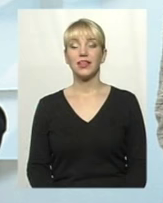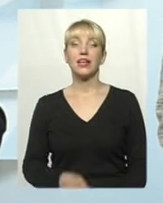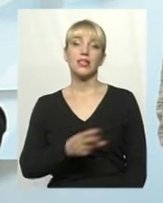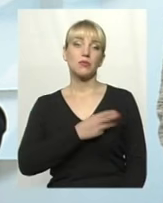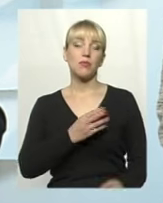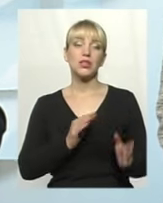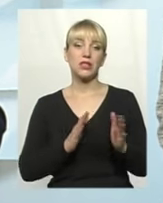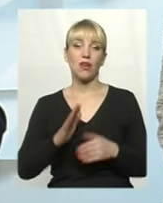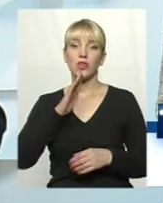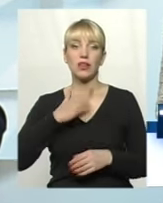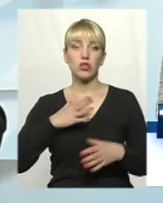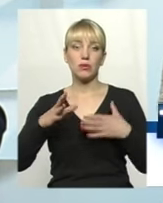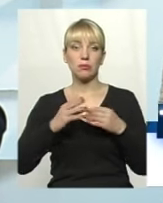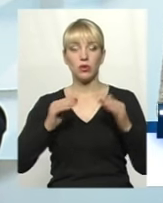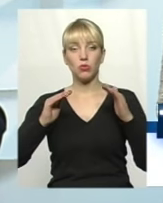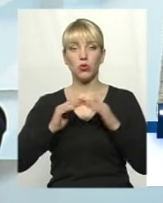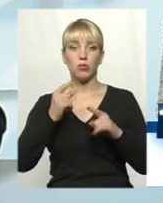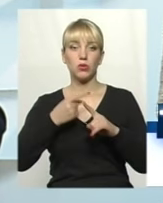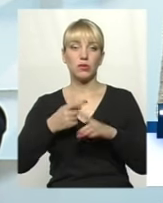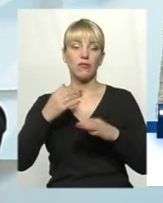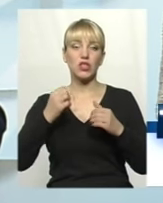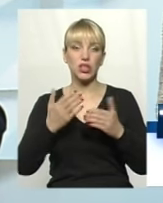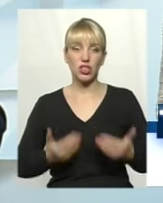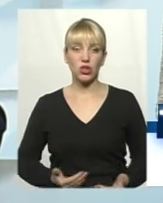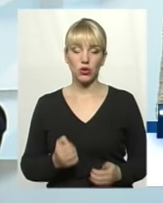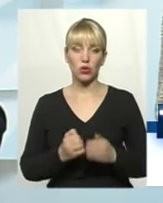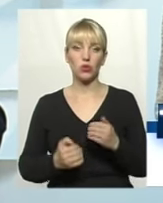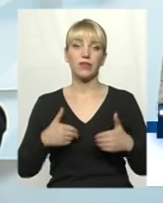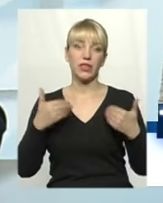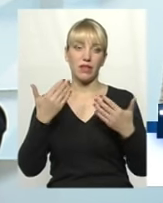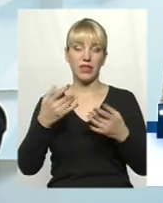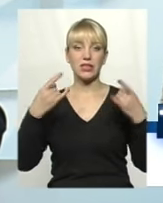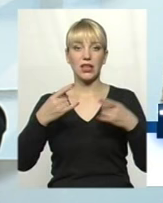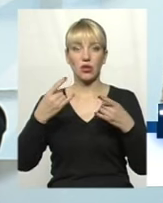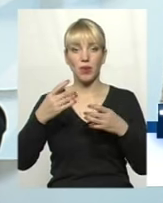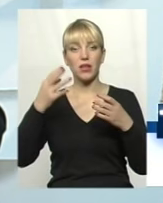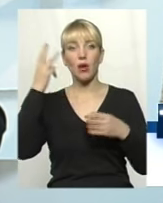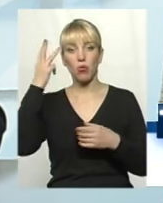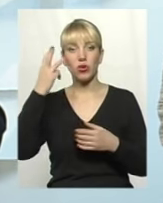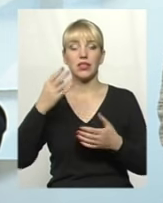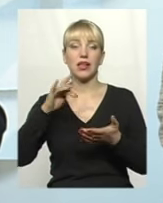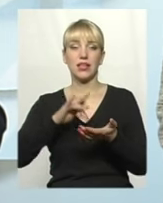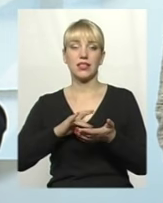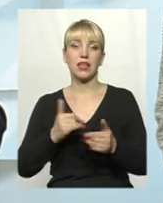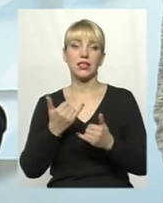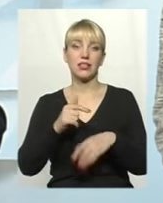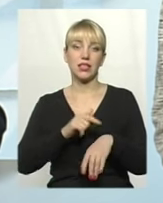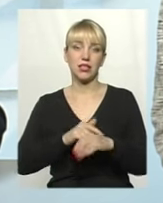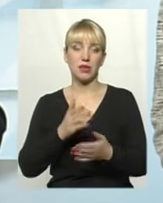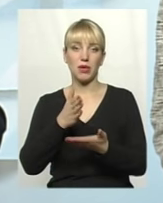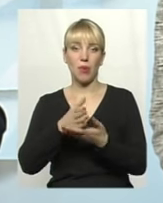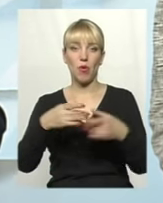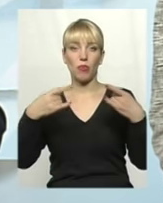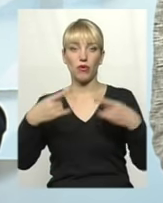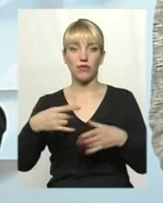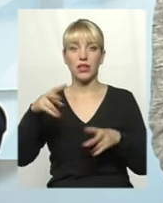побажаннями злагоди у нашому спільному домі та позитиву у житті кожного у вас вітає Хмельницька телекомпанія «Поділля Центр». На часі в прямому ефірі тема. Я